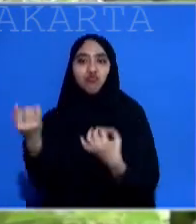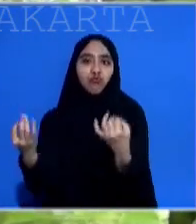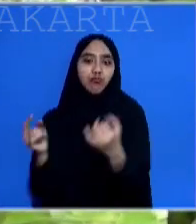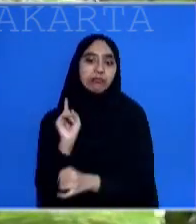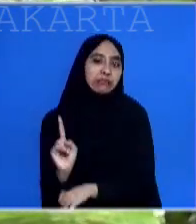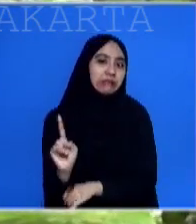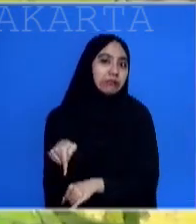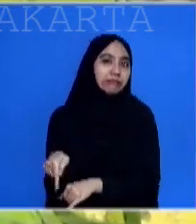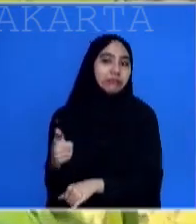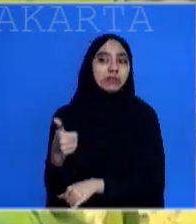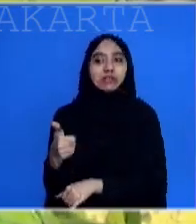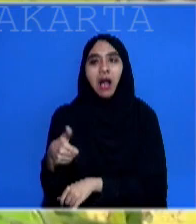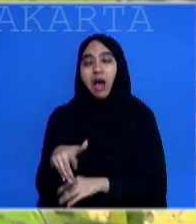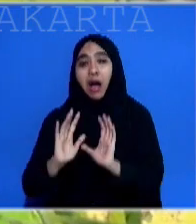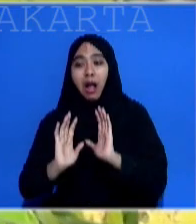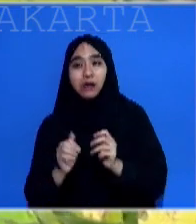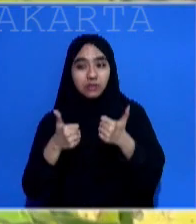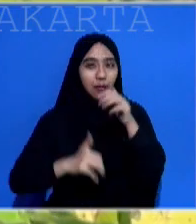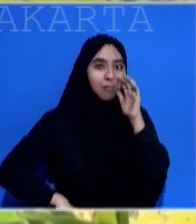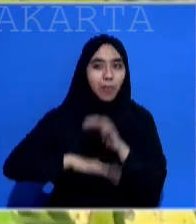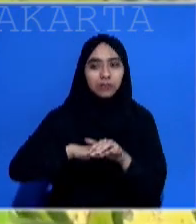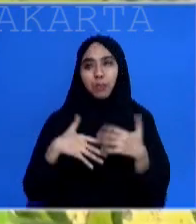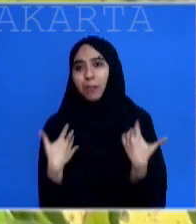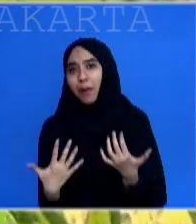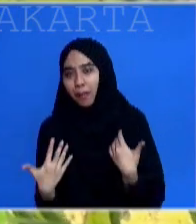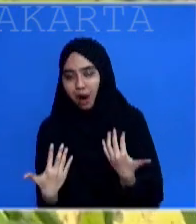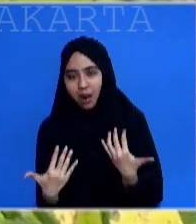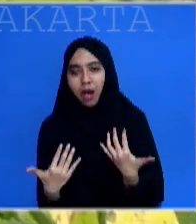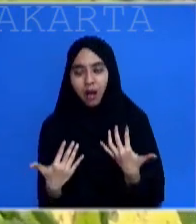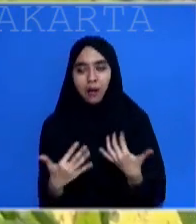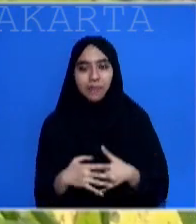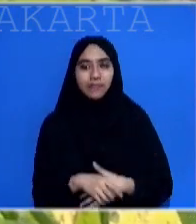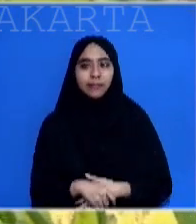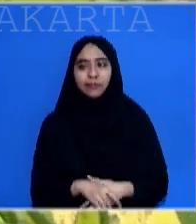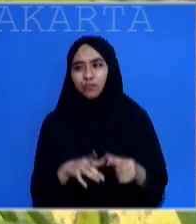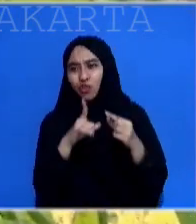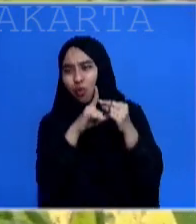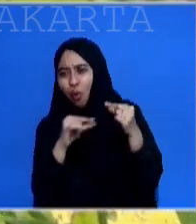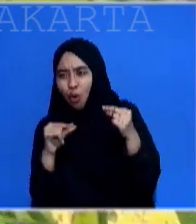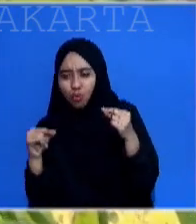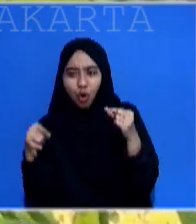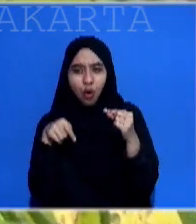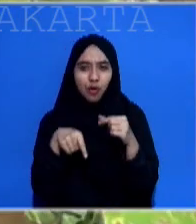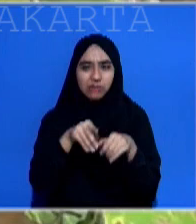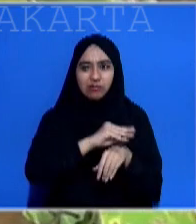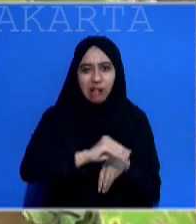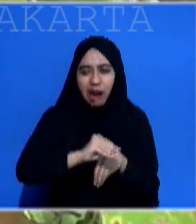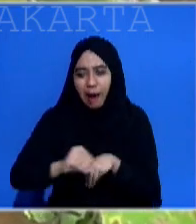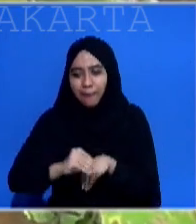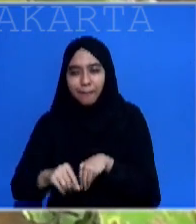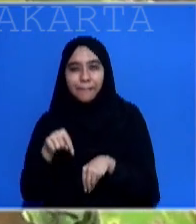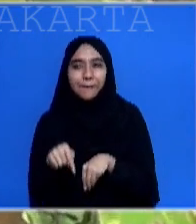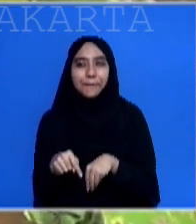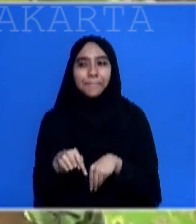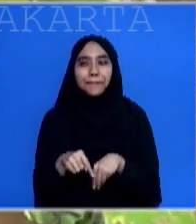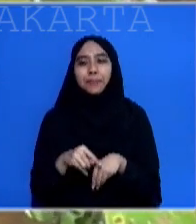supados samangkenipun asilipun saged maksimal, Parti ing salebeting nanem koro benguk katindakaken kanthi intensif wiwit saking ngolah